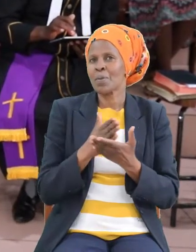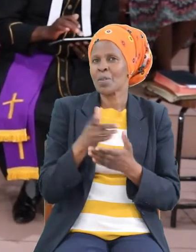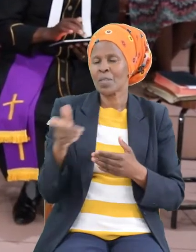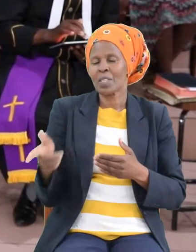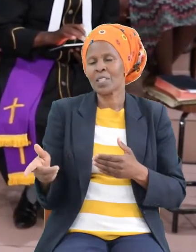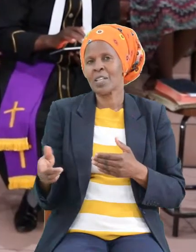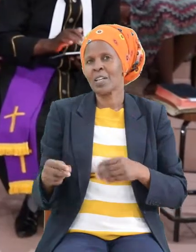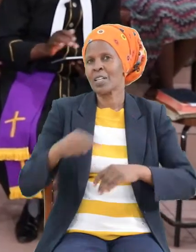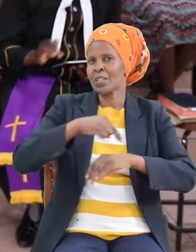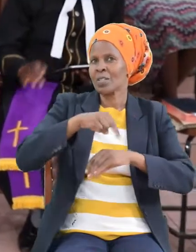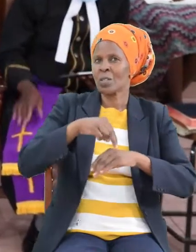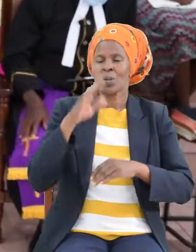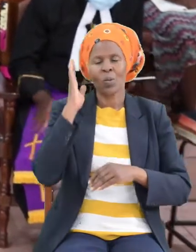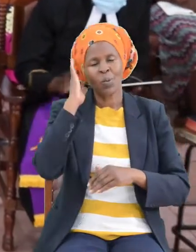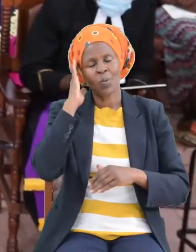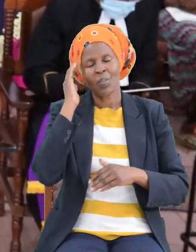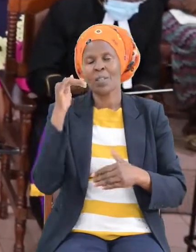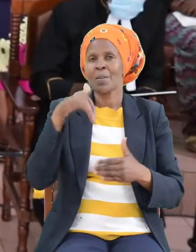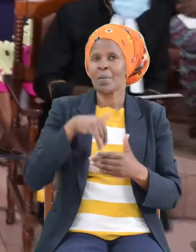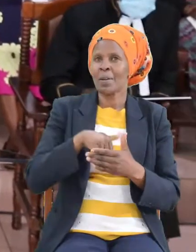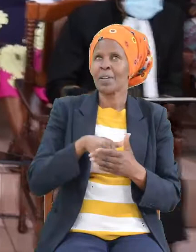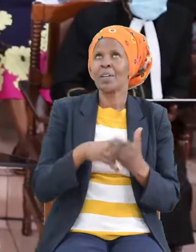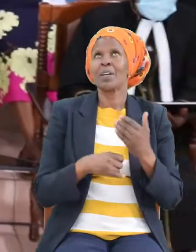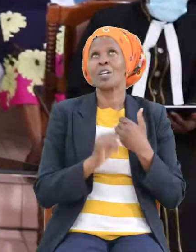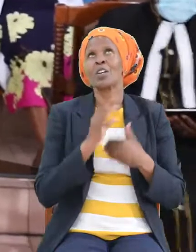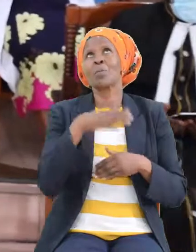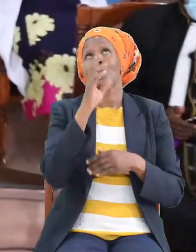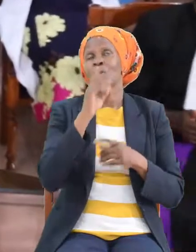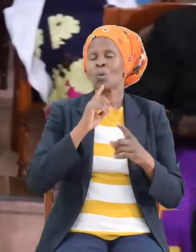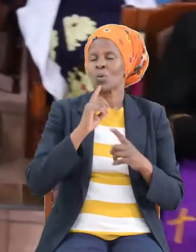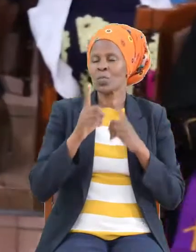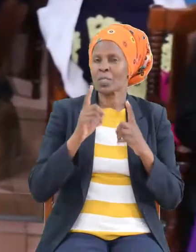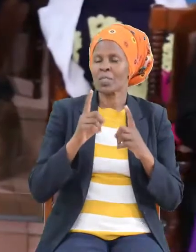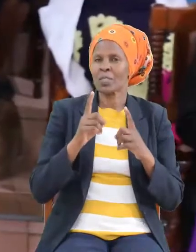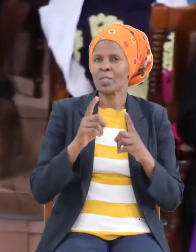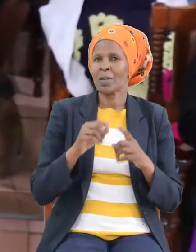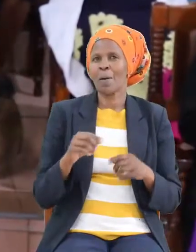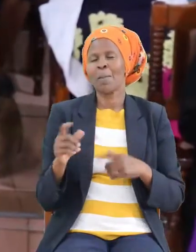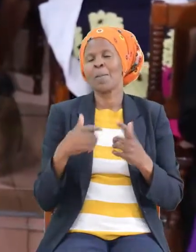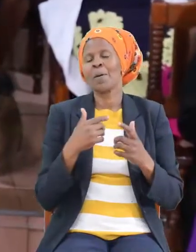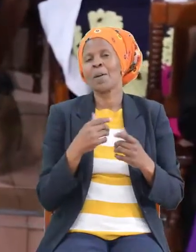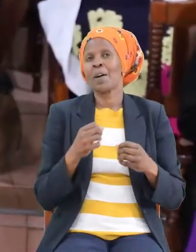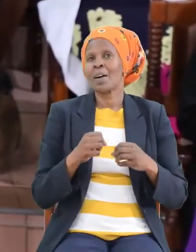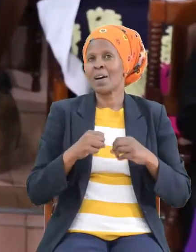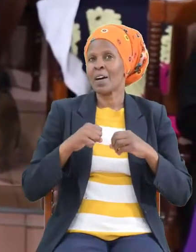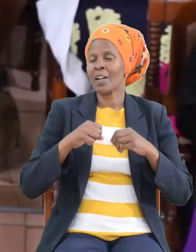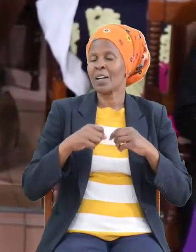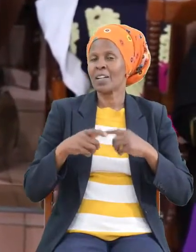nao mataifa watajua ya kuwa mimi ndimi Bwana, asema Bwana Mungu,